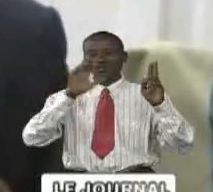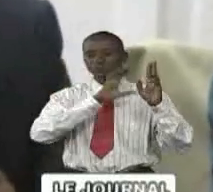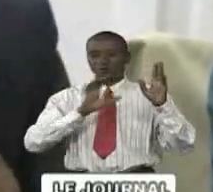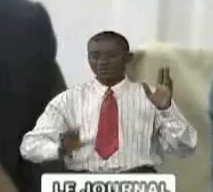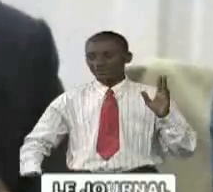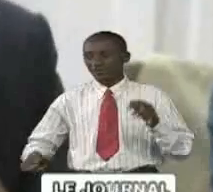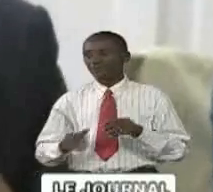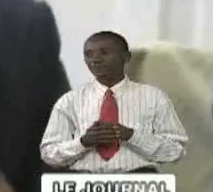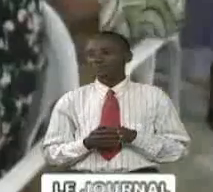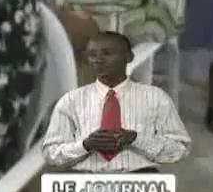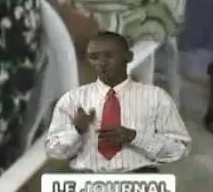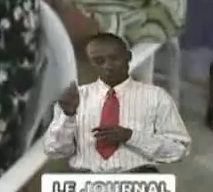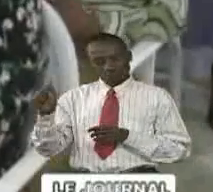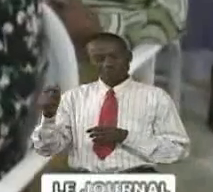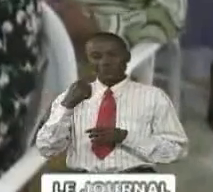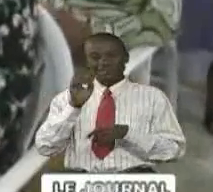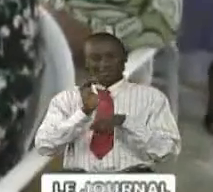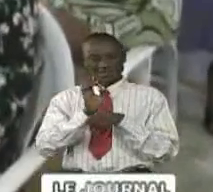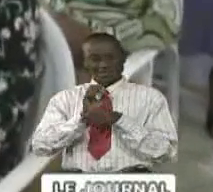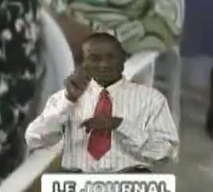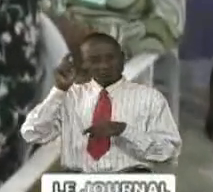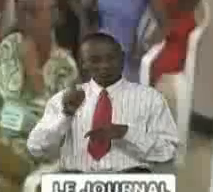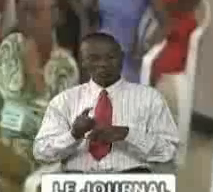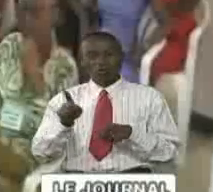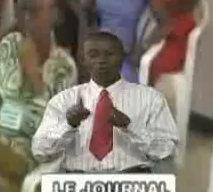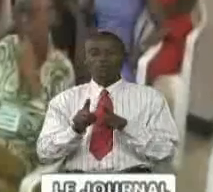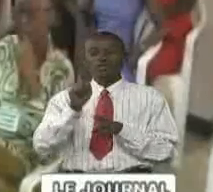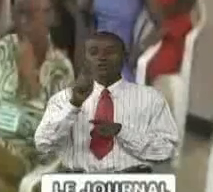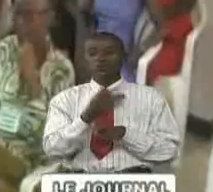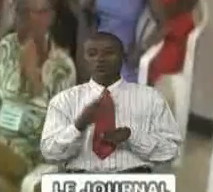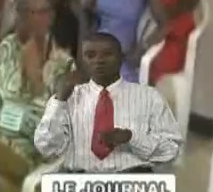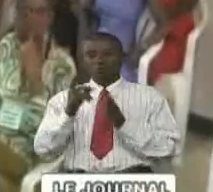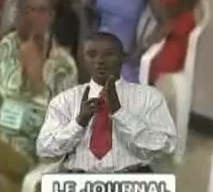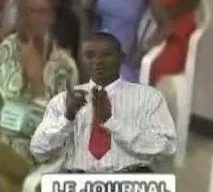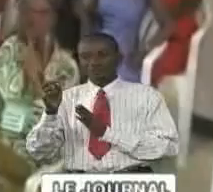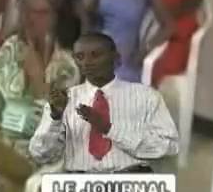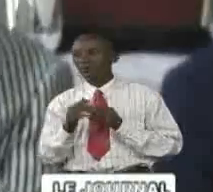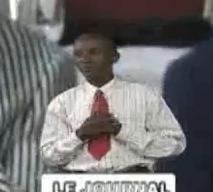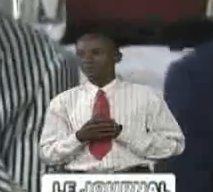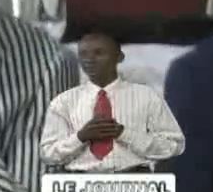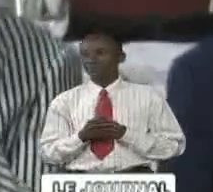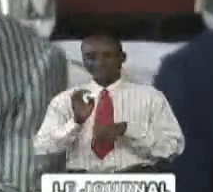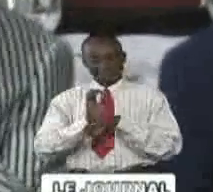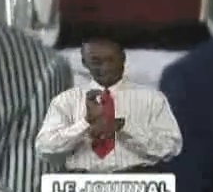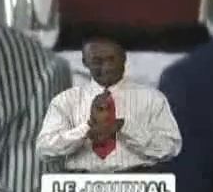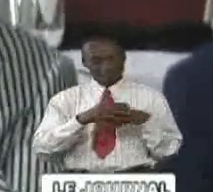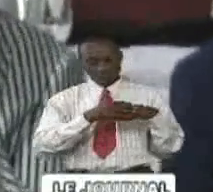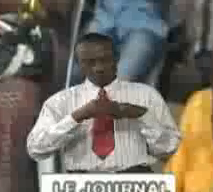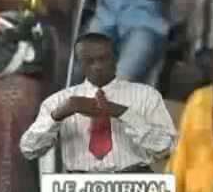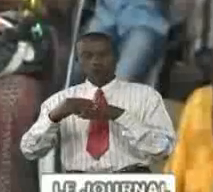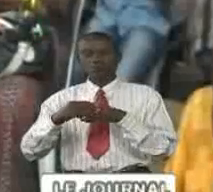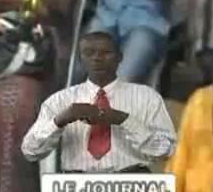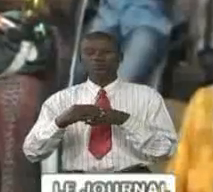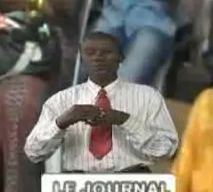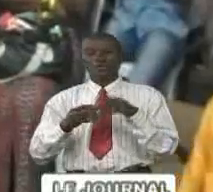être un facteur de développement et les pasteurs qui animent ces églises, des véritables meneurs d'hommes pour conduire leurs